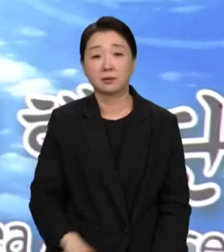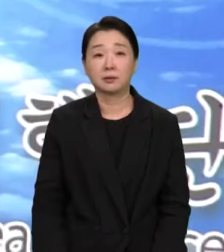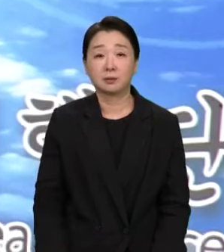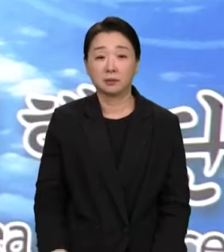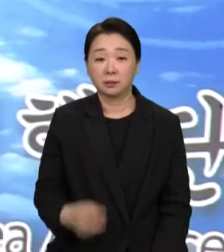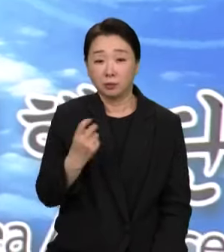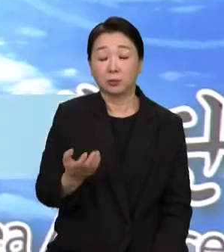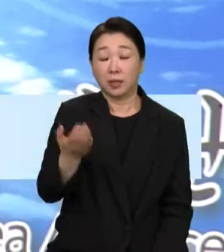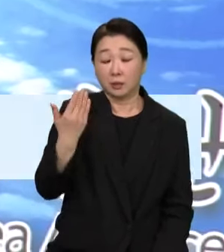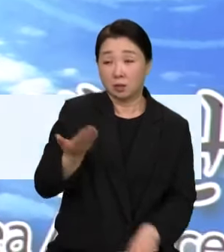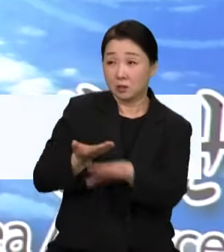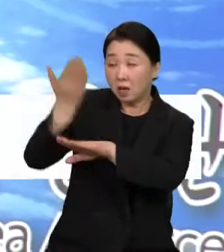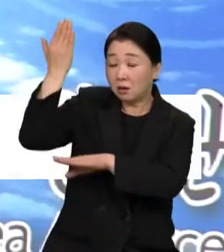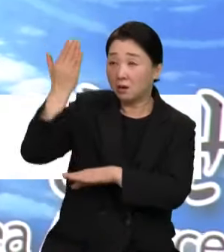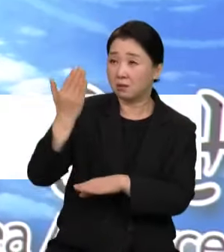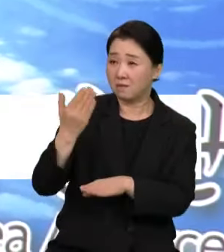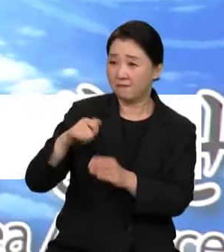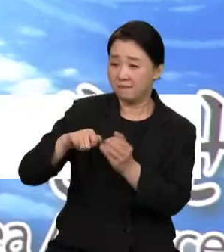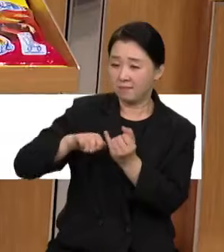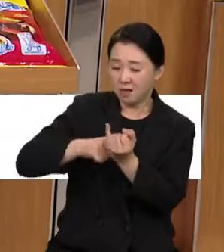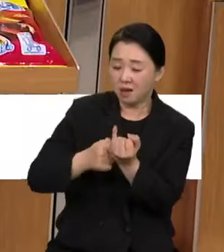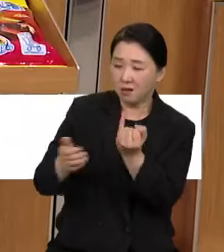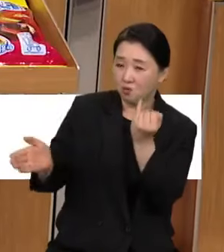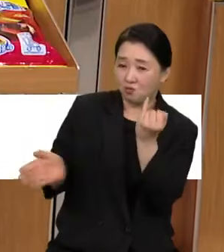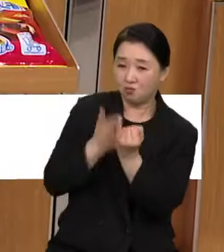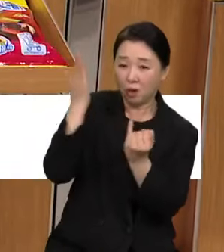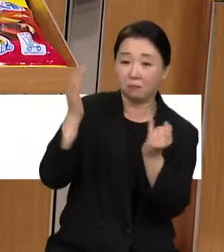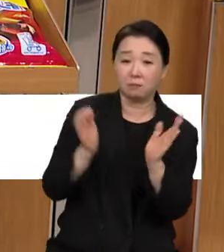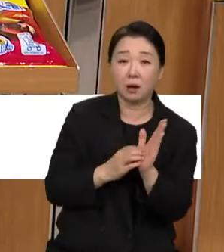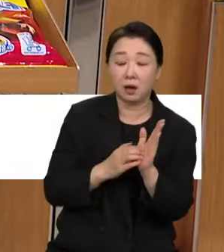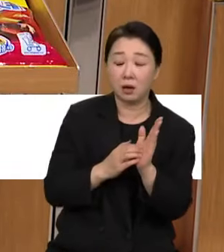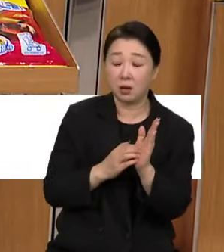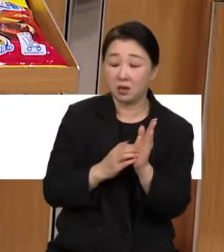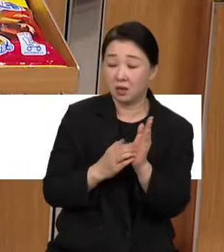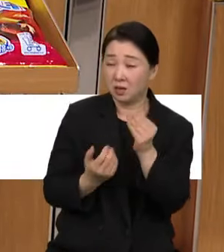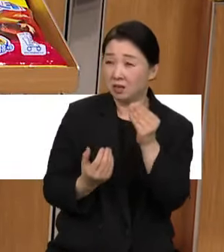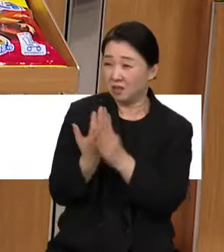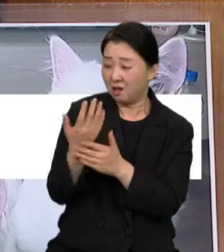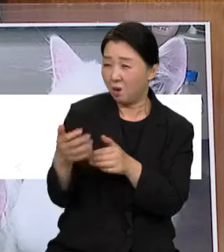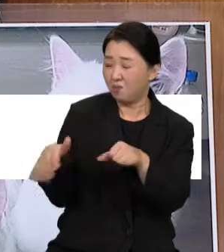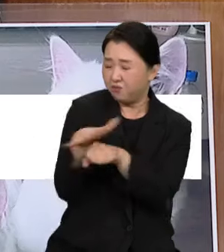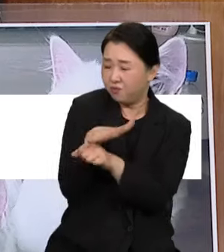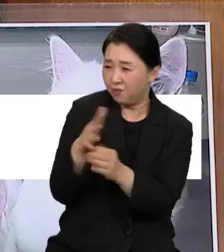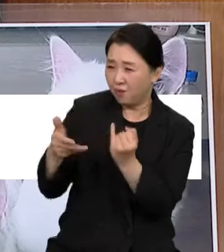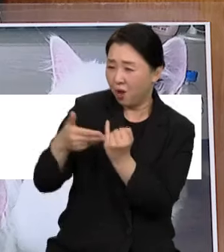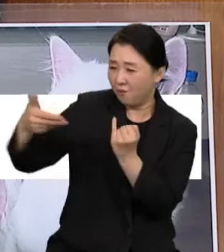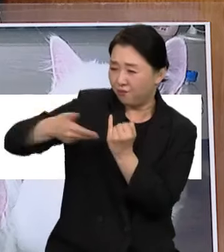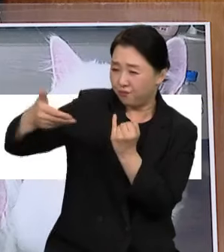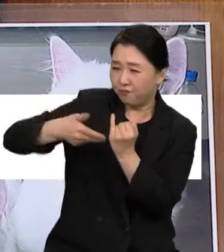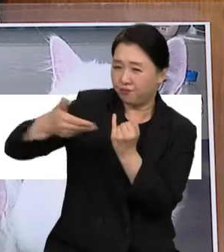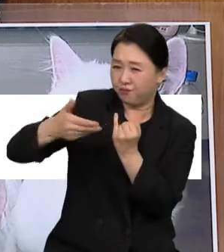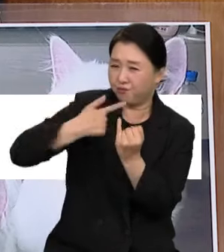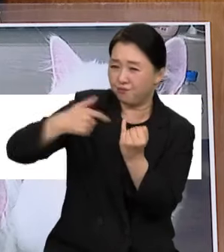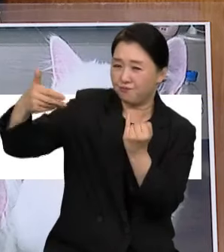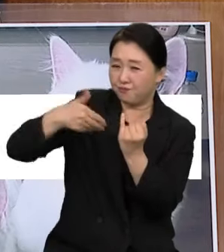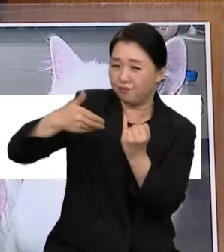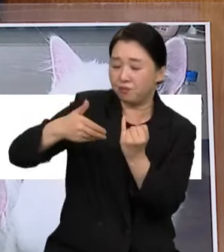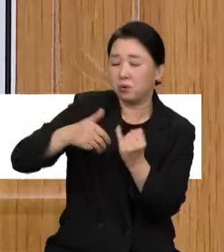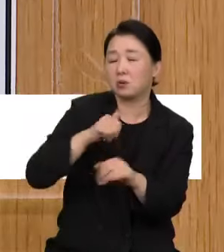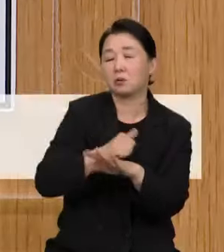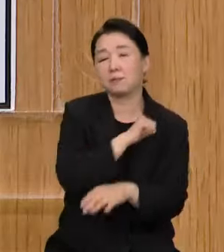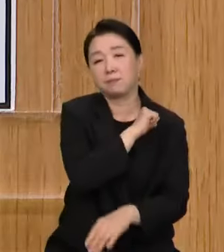달 전 상관에게 당한 강제 추행에 사건을 무마하려는 회유와 압박이 이어지자 견디지